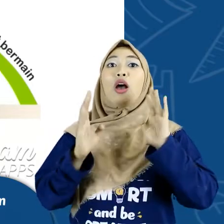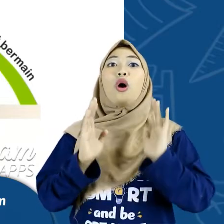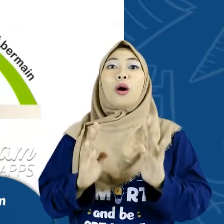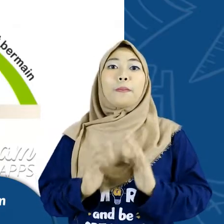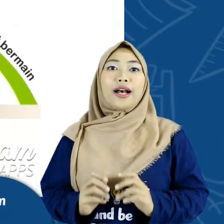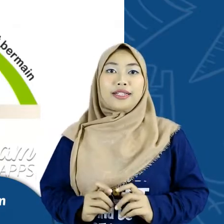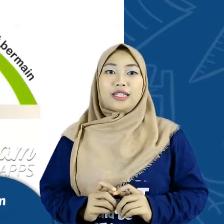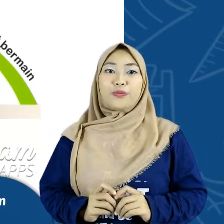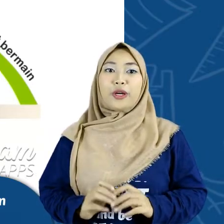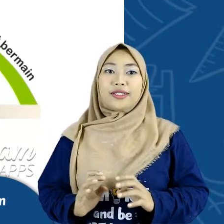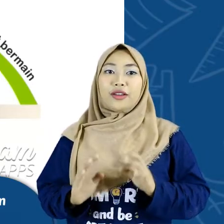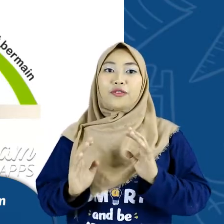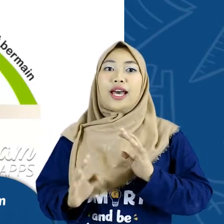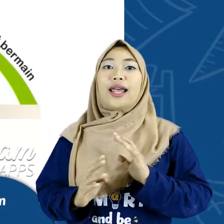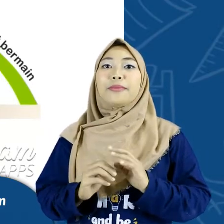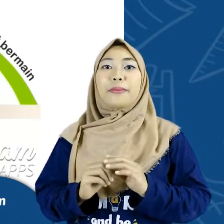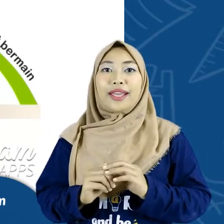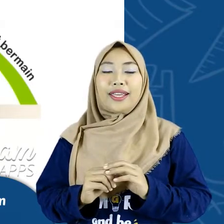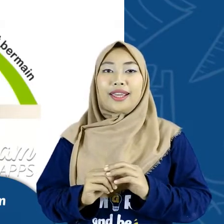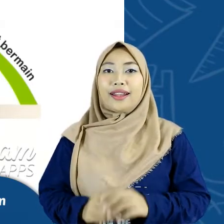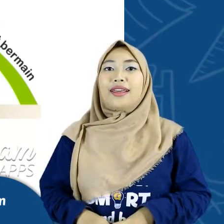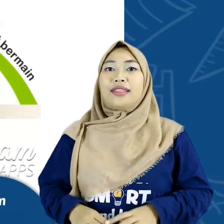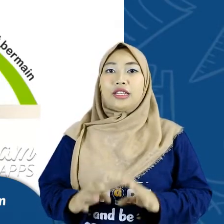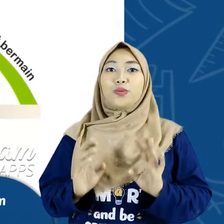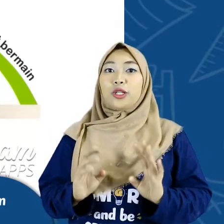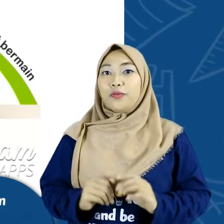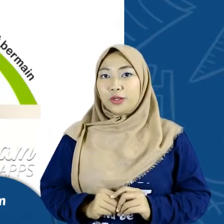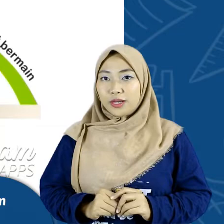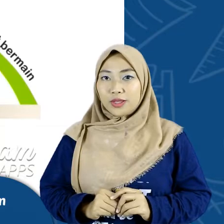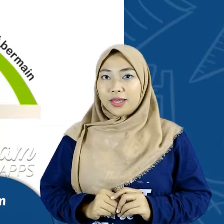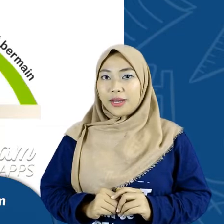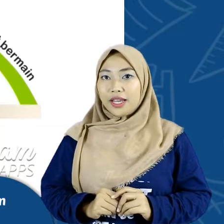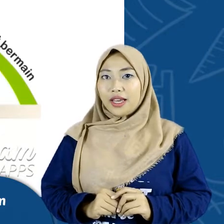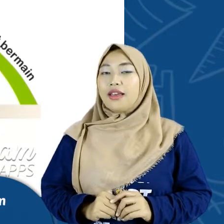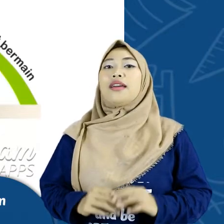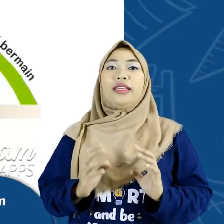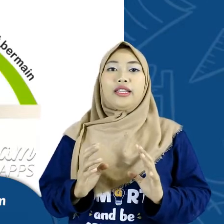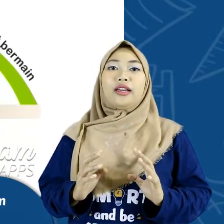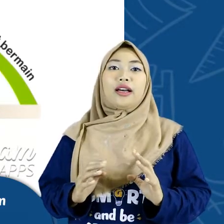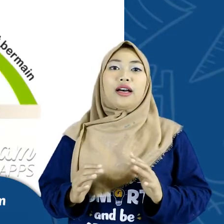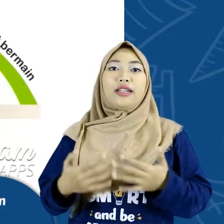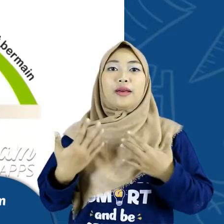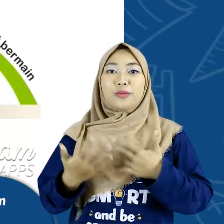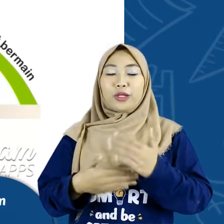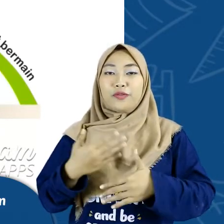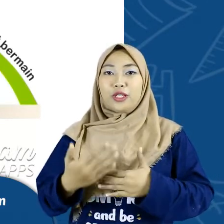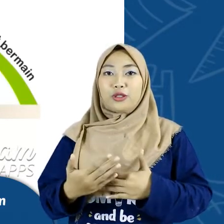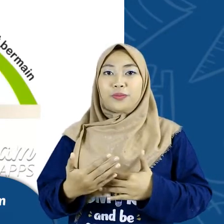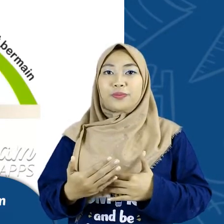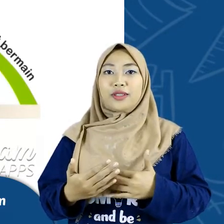namanya kompak dan sportif dalam bermain. Jadi sportif itu maksudnya gimana? Jadi dalam